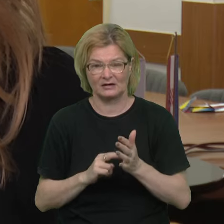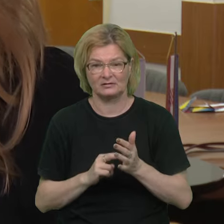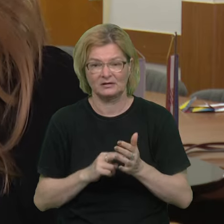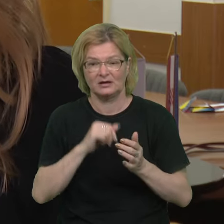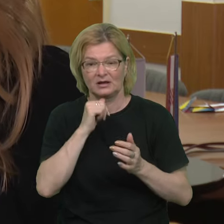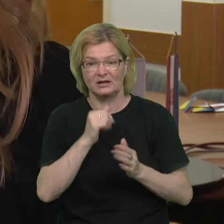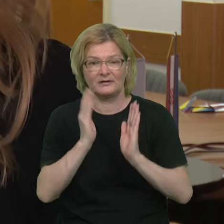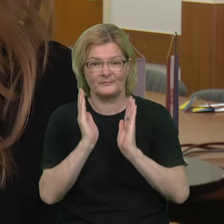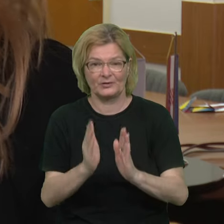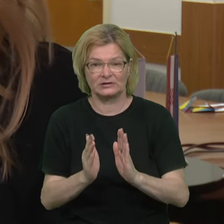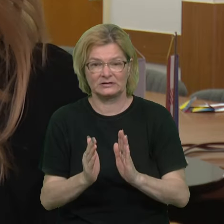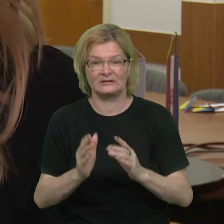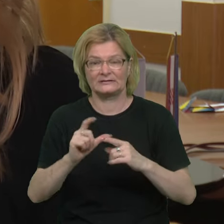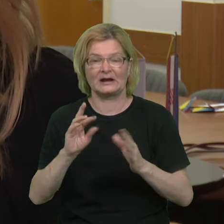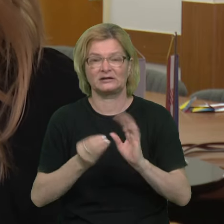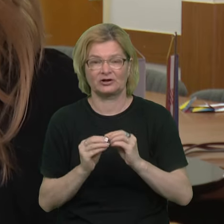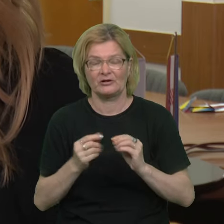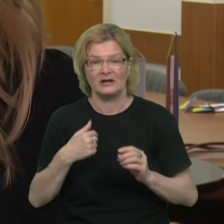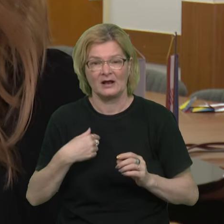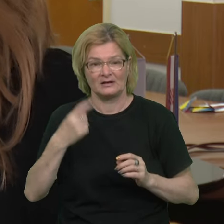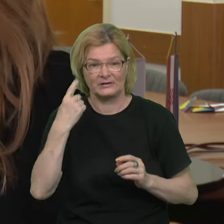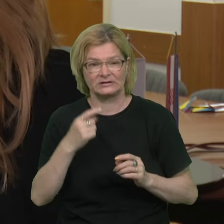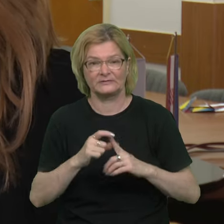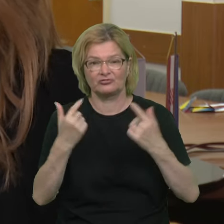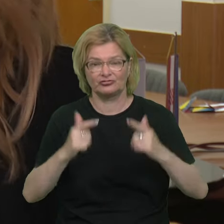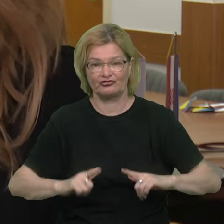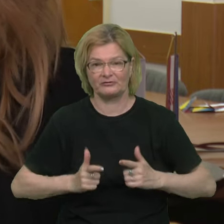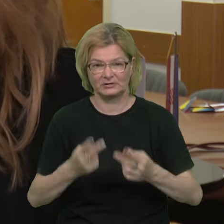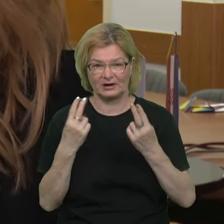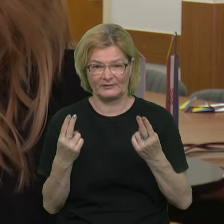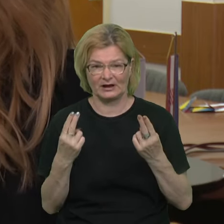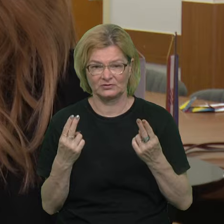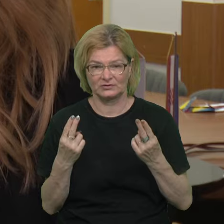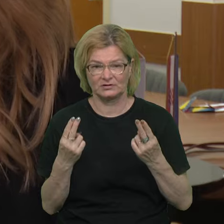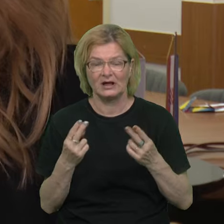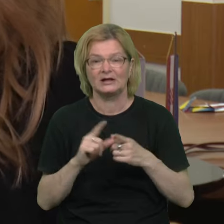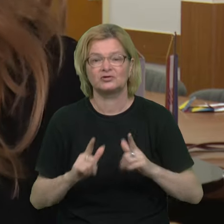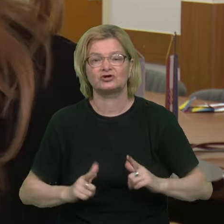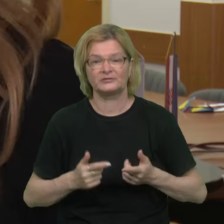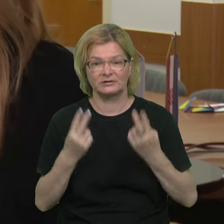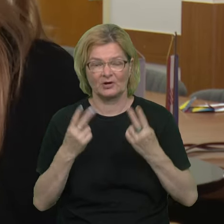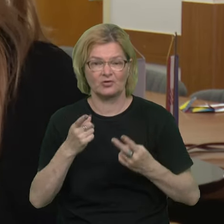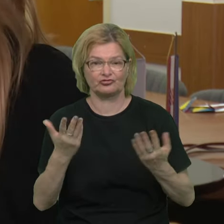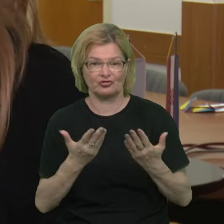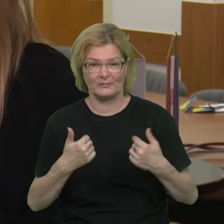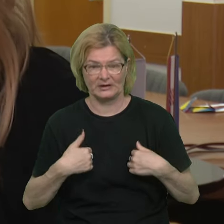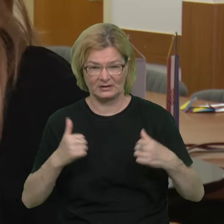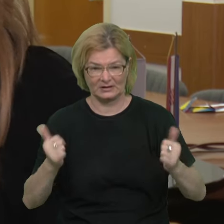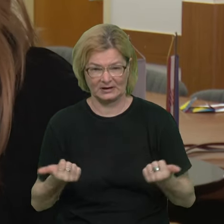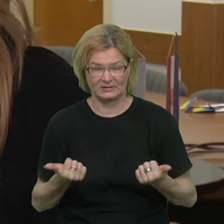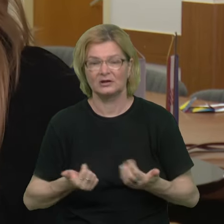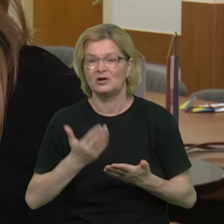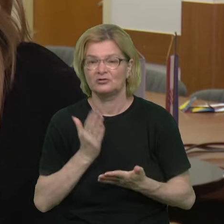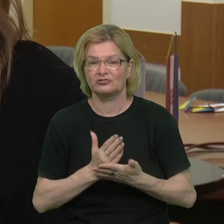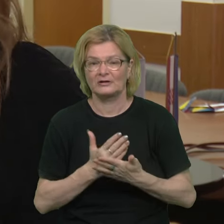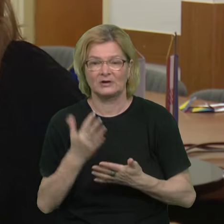marketinšku strategiju i pozicionirali se na tržištu. Ja smatram da od životnim vrijednostima, da su životne vrijednosti ono što mi